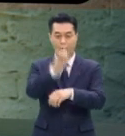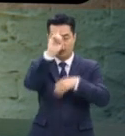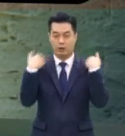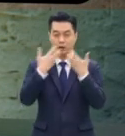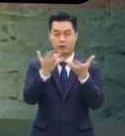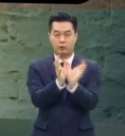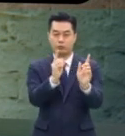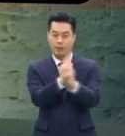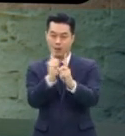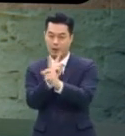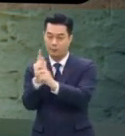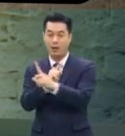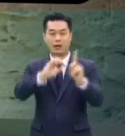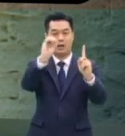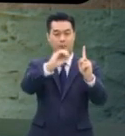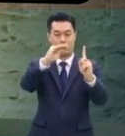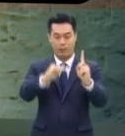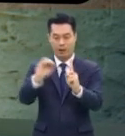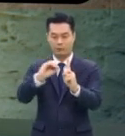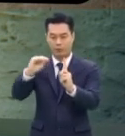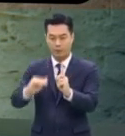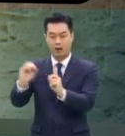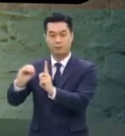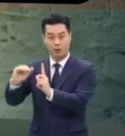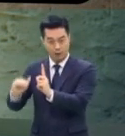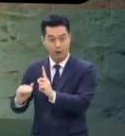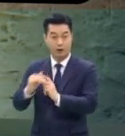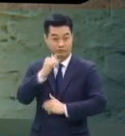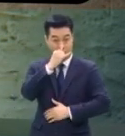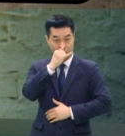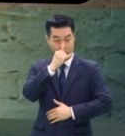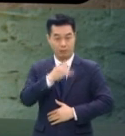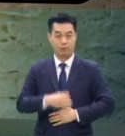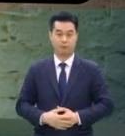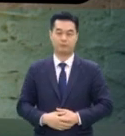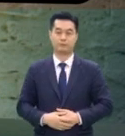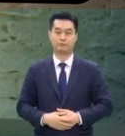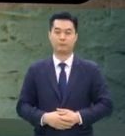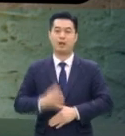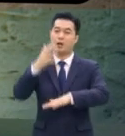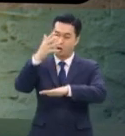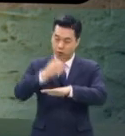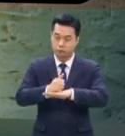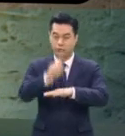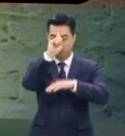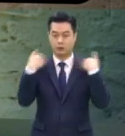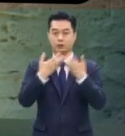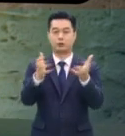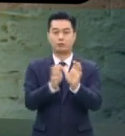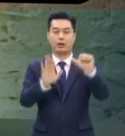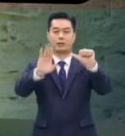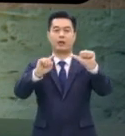1% 포인트씩 경제의 성장률이 낮아 졌습니다 결국 정부가 5번